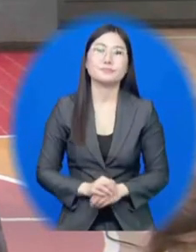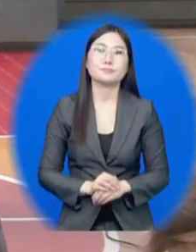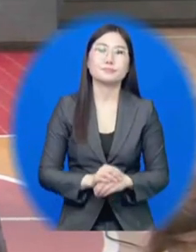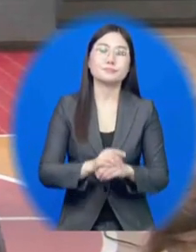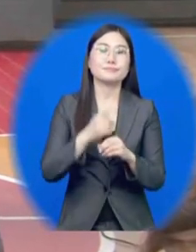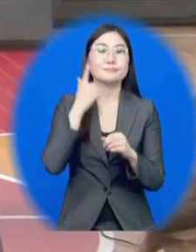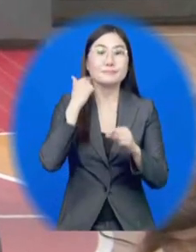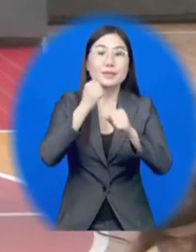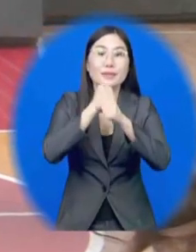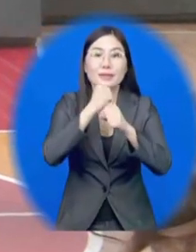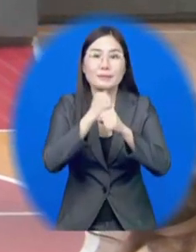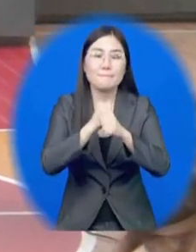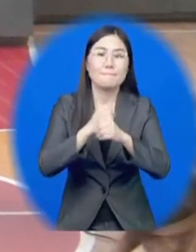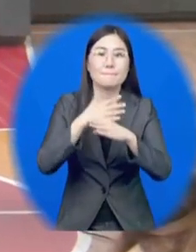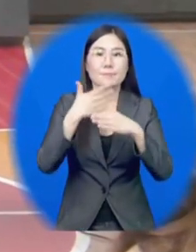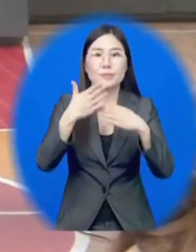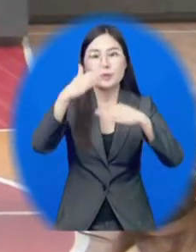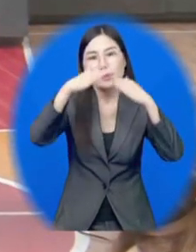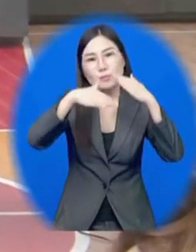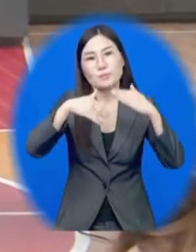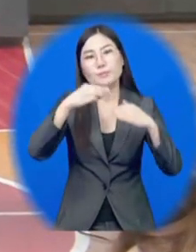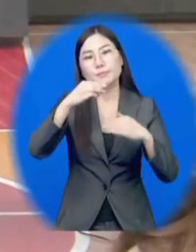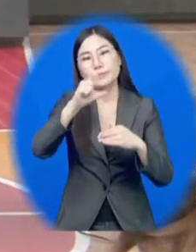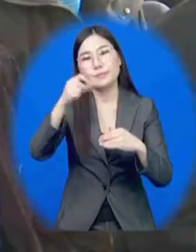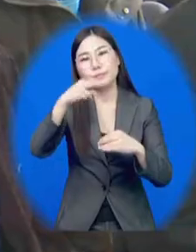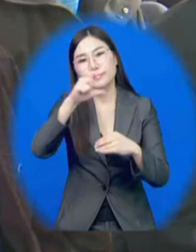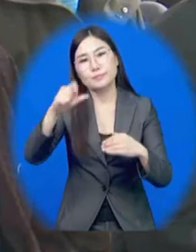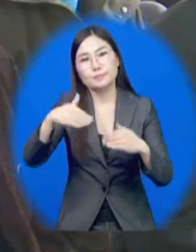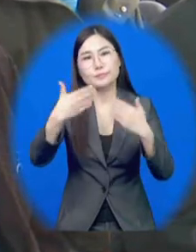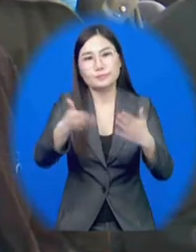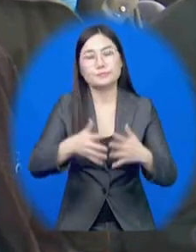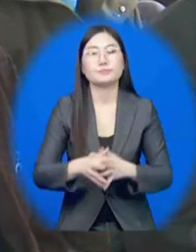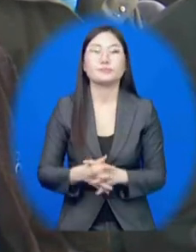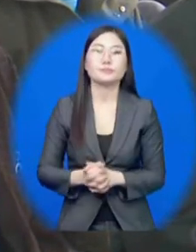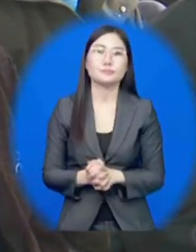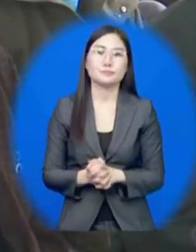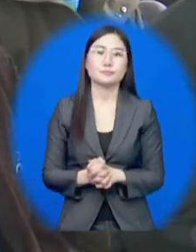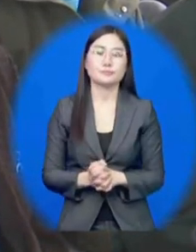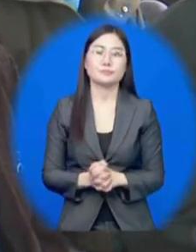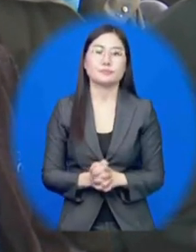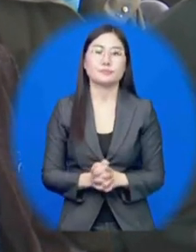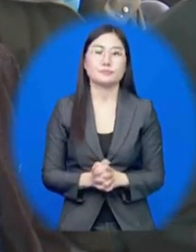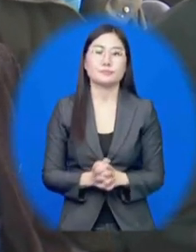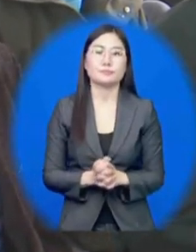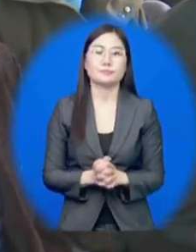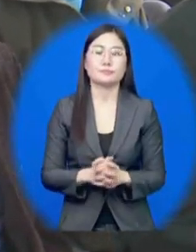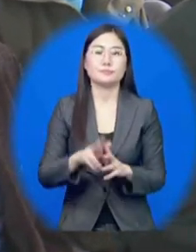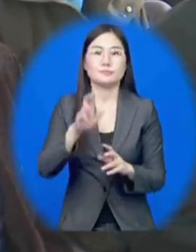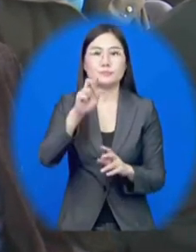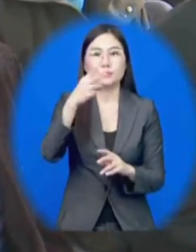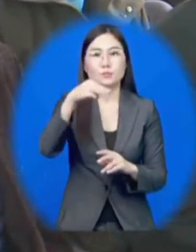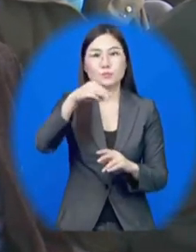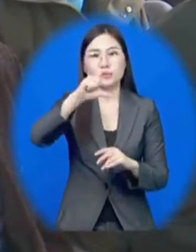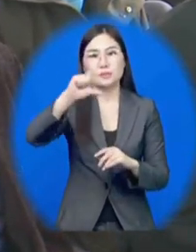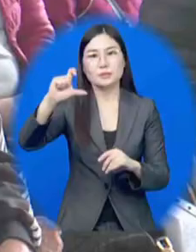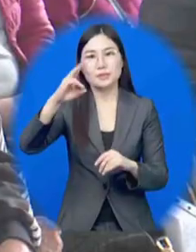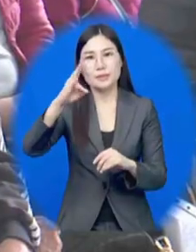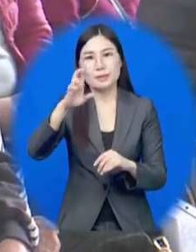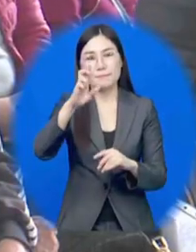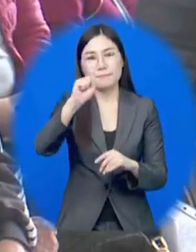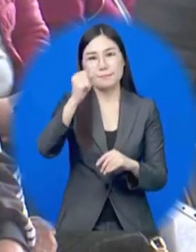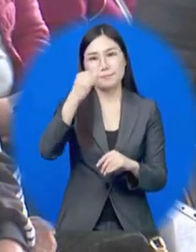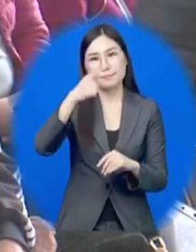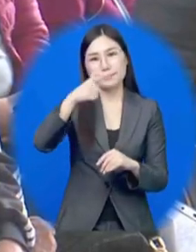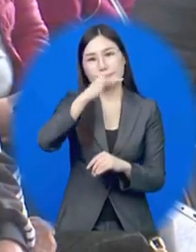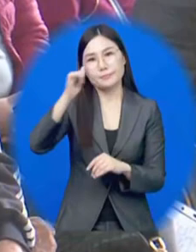юм. За цар тахлын нөхцөл байдал бүхэл салбарын ажил саатсан ч за тодорхой тооны ажлууд хийгдсэнээс гадна бүтээн байгуулалтын ажил нь үргэлжилж байгаа, хийгдэхээр